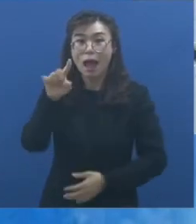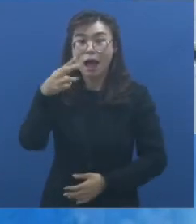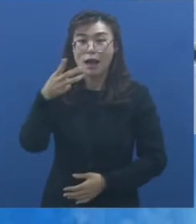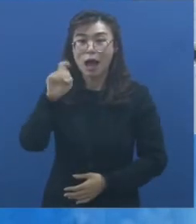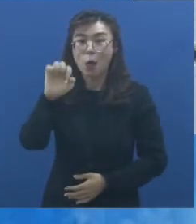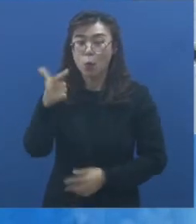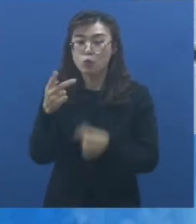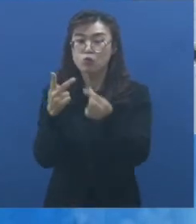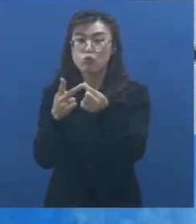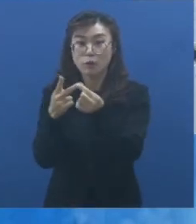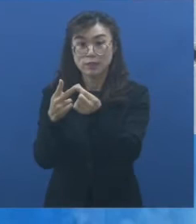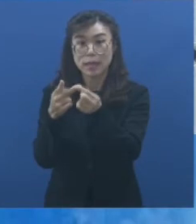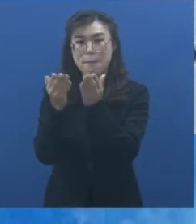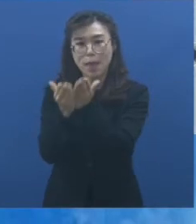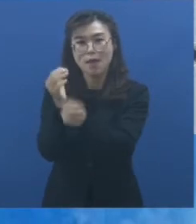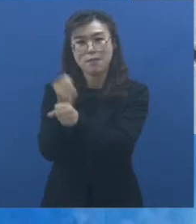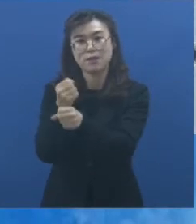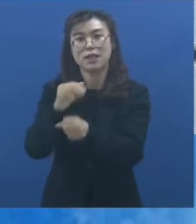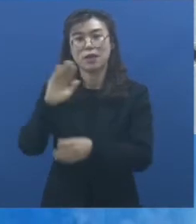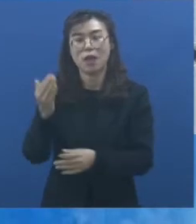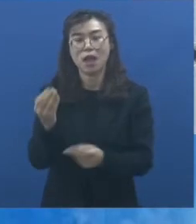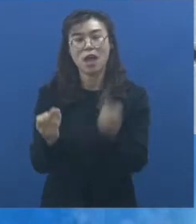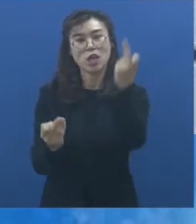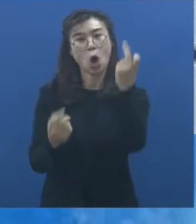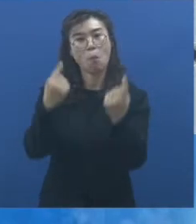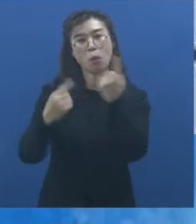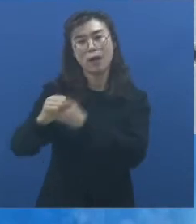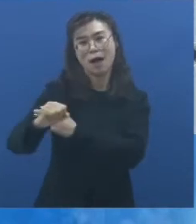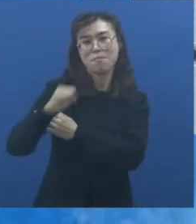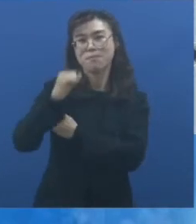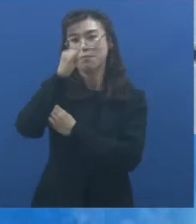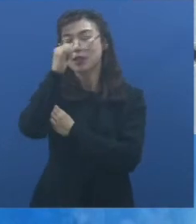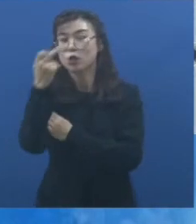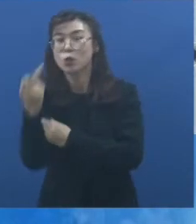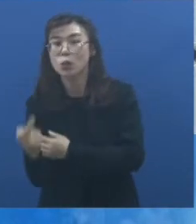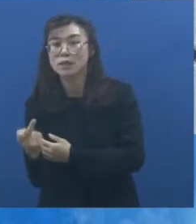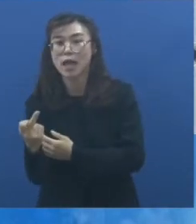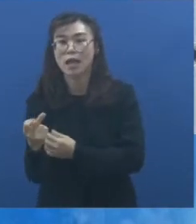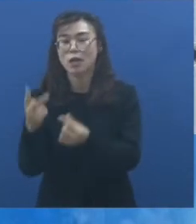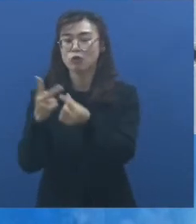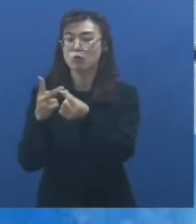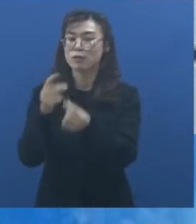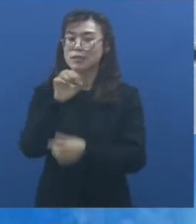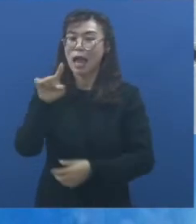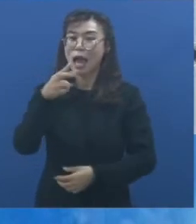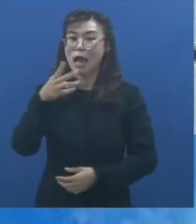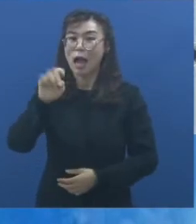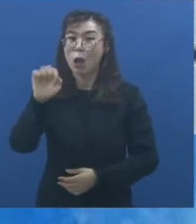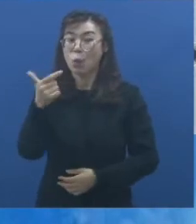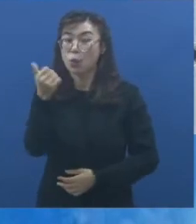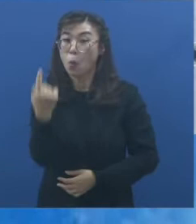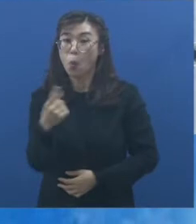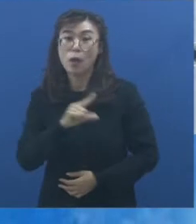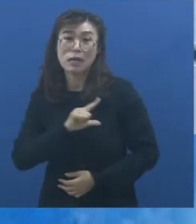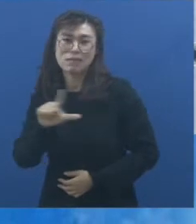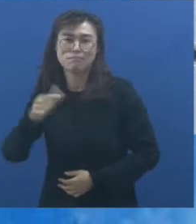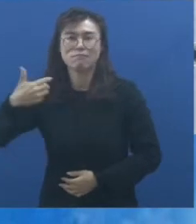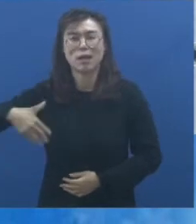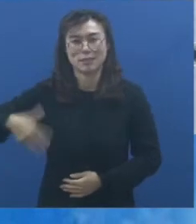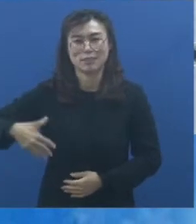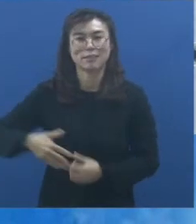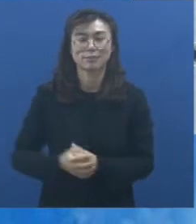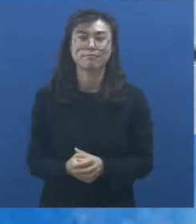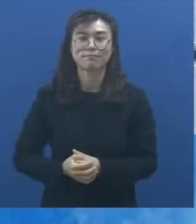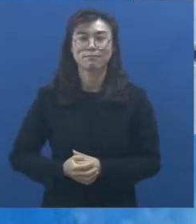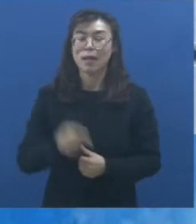볼까요 경 보다 센 하오 그래서 넣어 두 번째 생긴 않아 로 제 2의 아라온 호 아직 이름이 안 정해져 있는것 같아요 여기에는